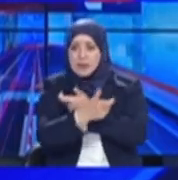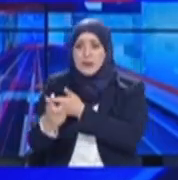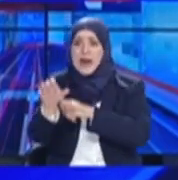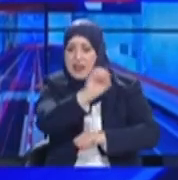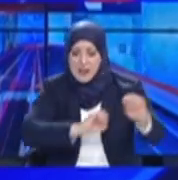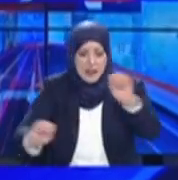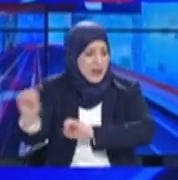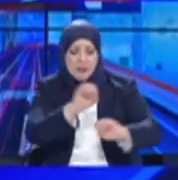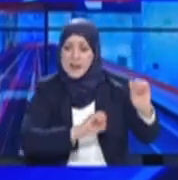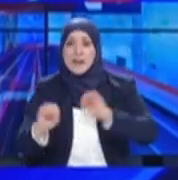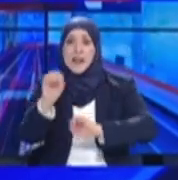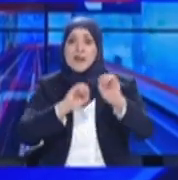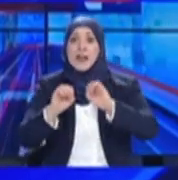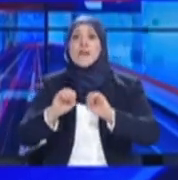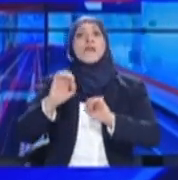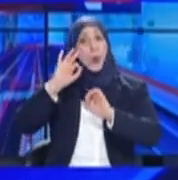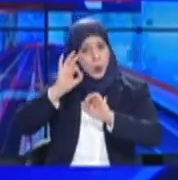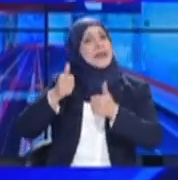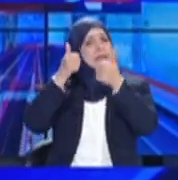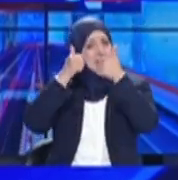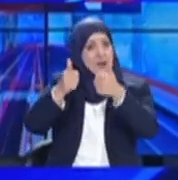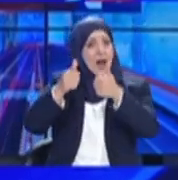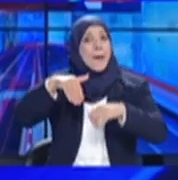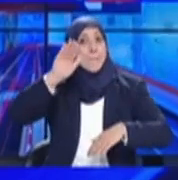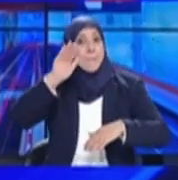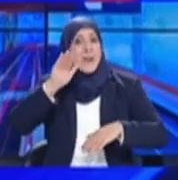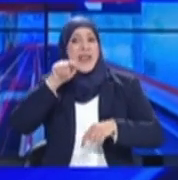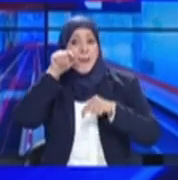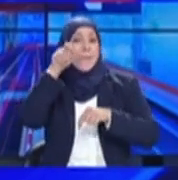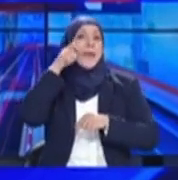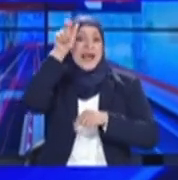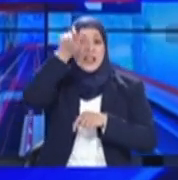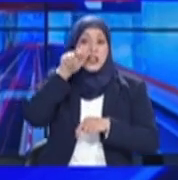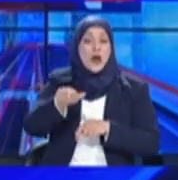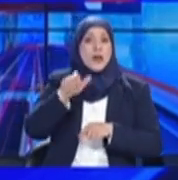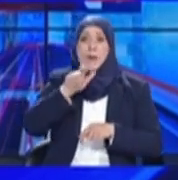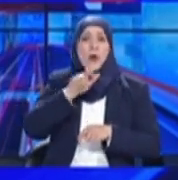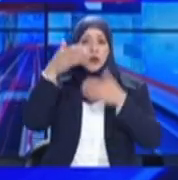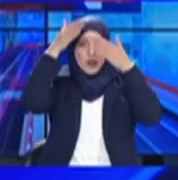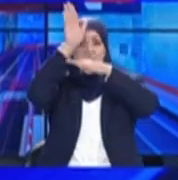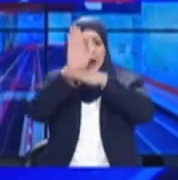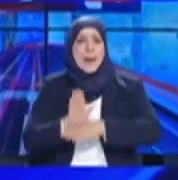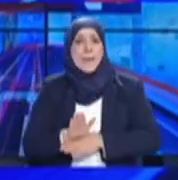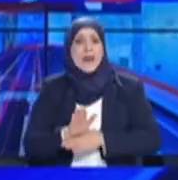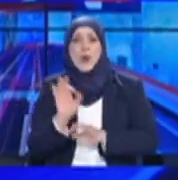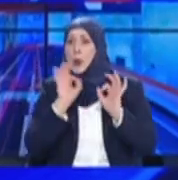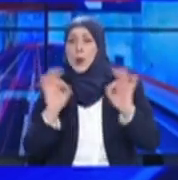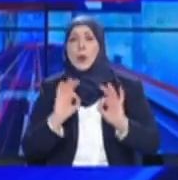حمله مسؤوليتها البلديه في تعقيم ال المحيط الكل ولكن على حسين البلديه الخوف